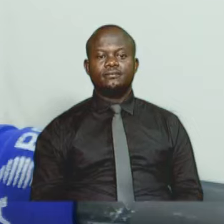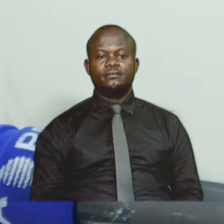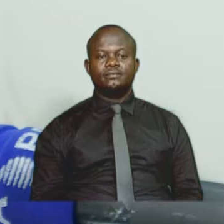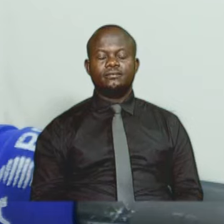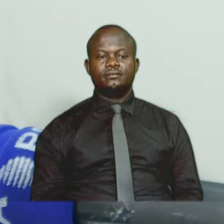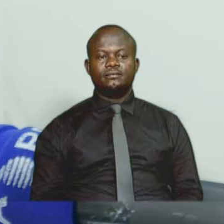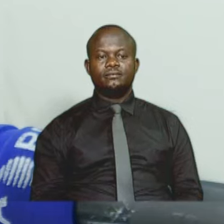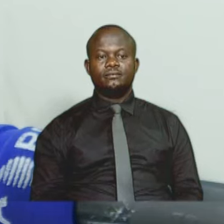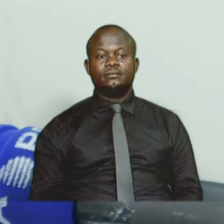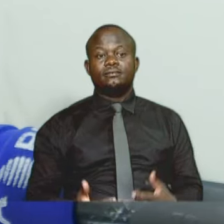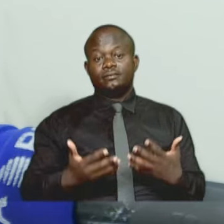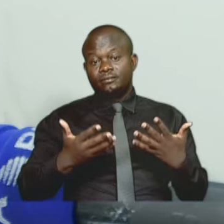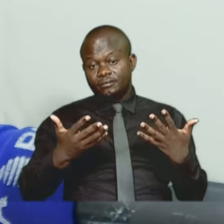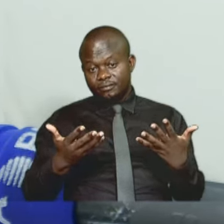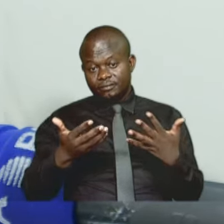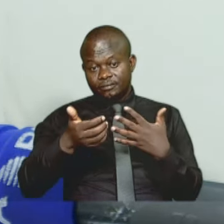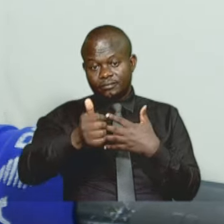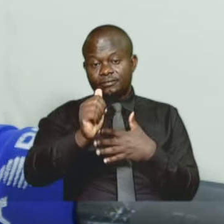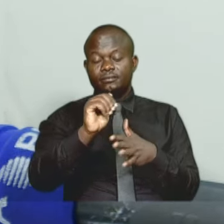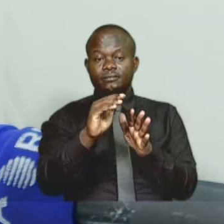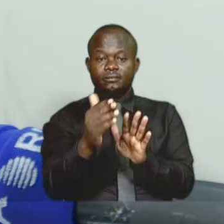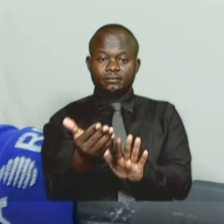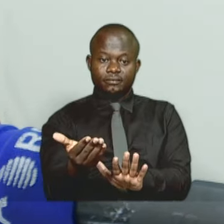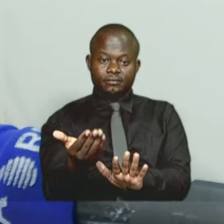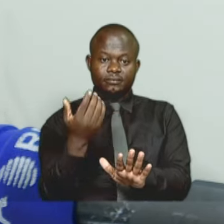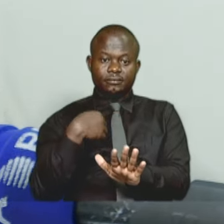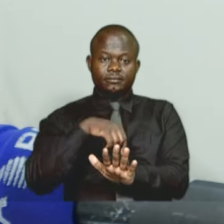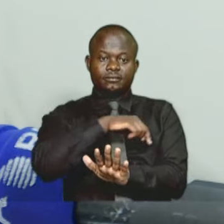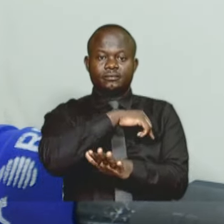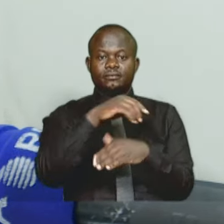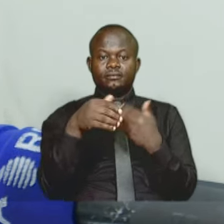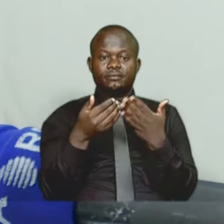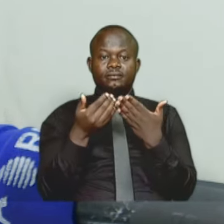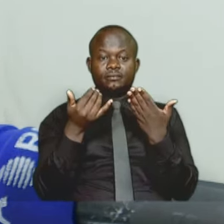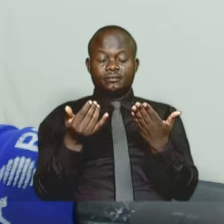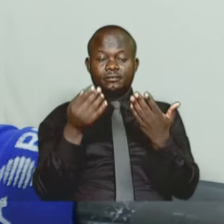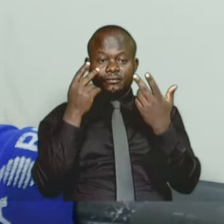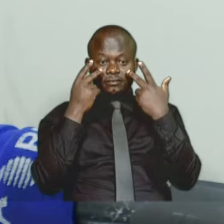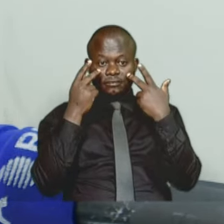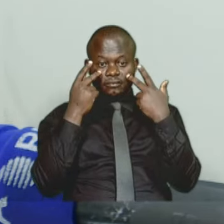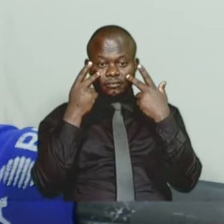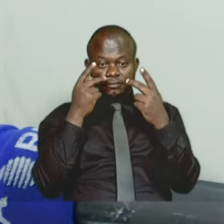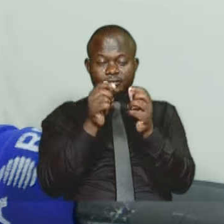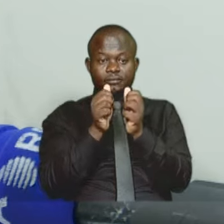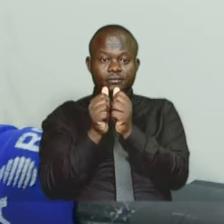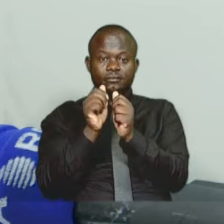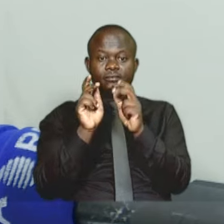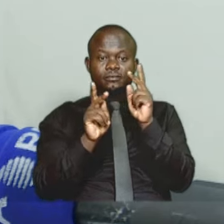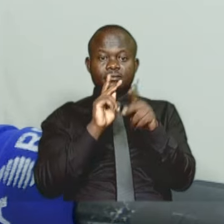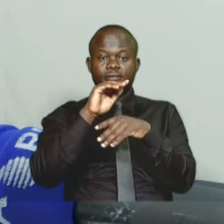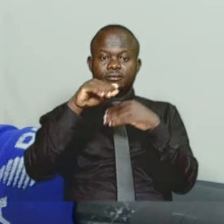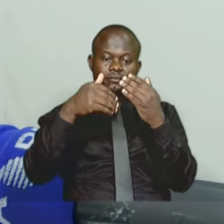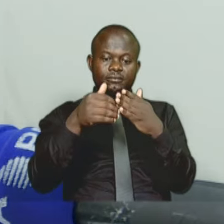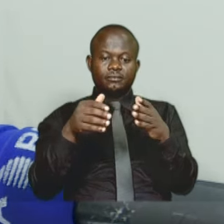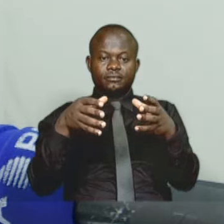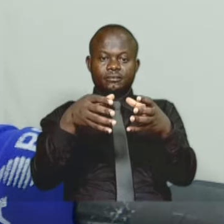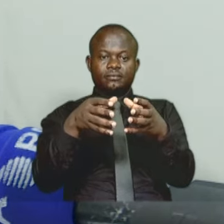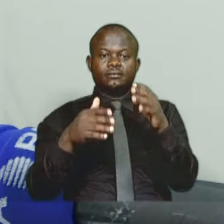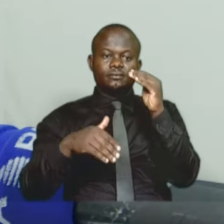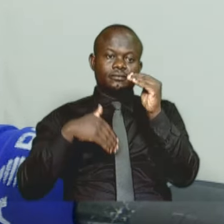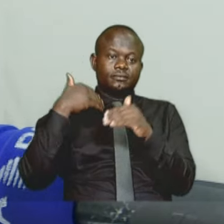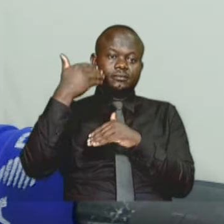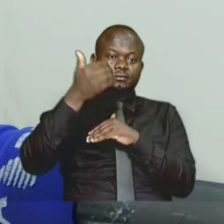uretse abo baba bitabye Imana turimo turabona n'abantu twavuye hanyuma abo